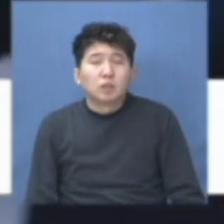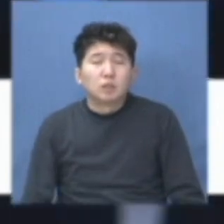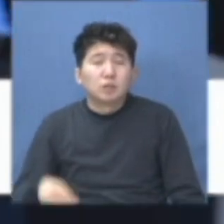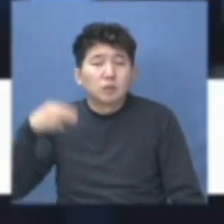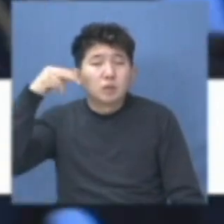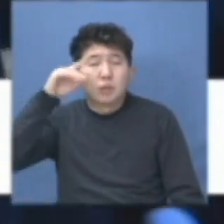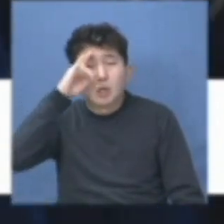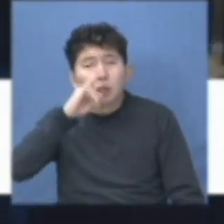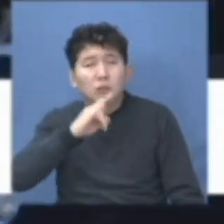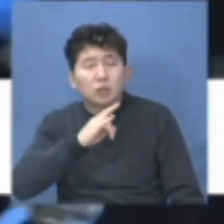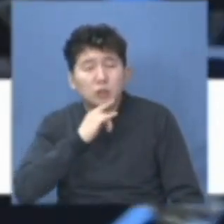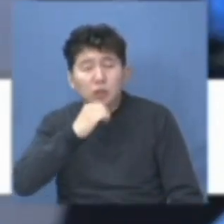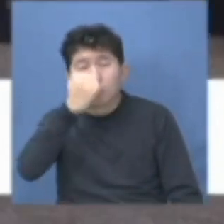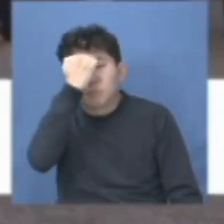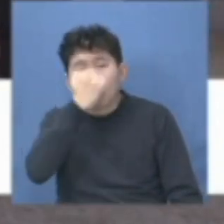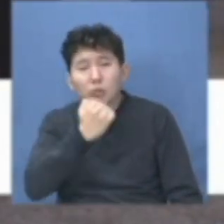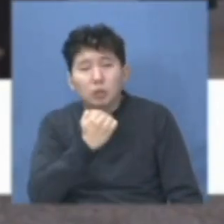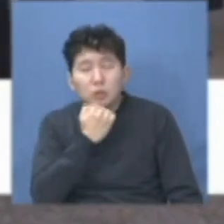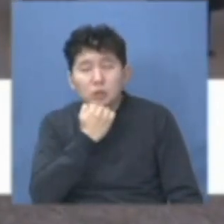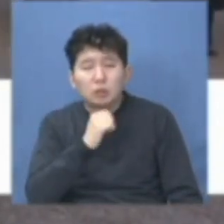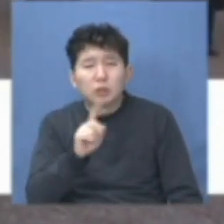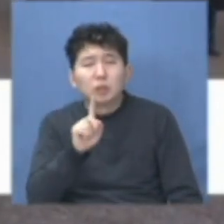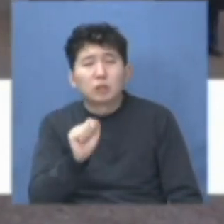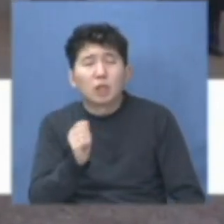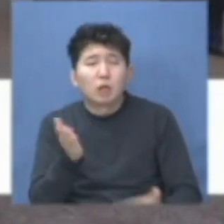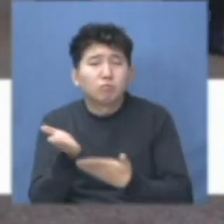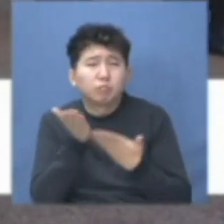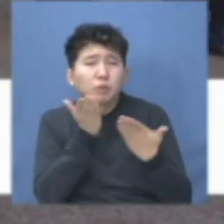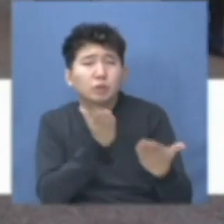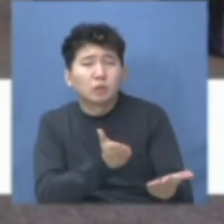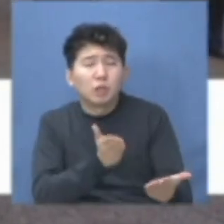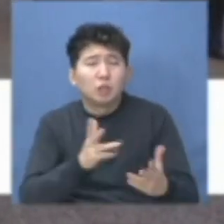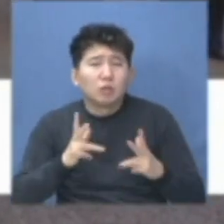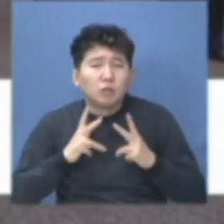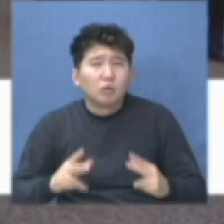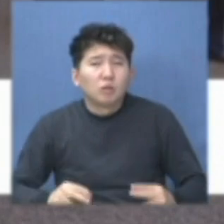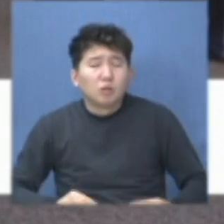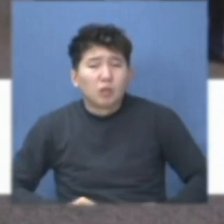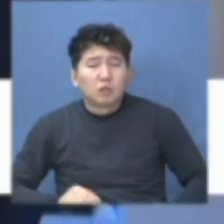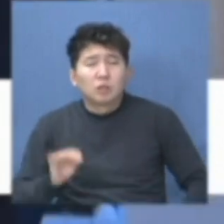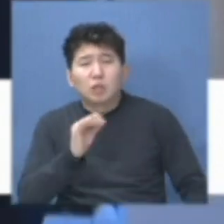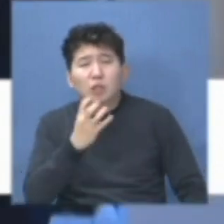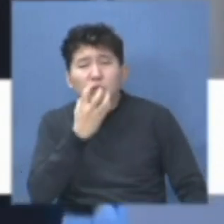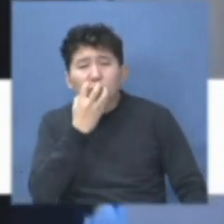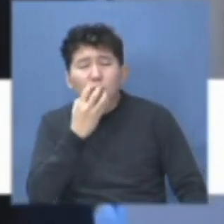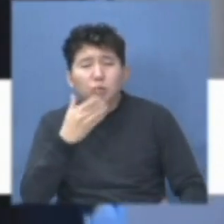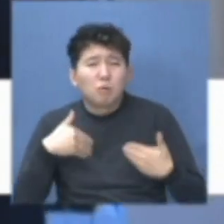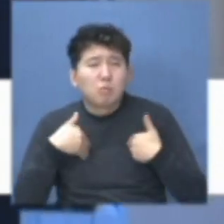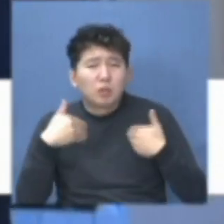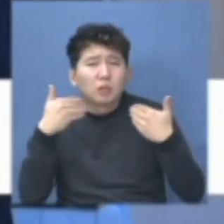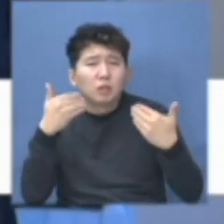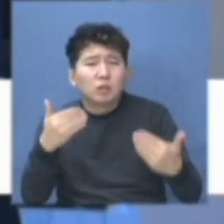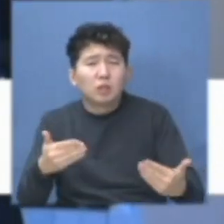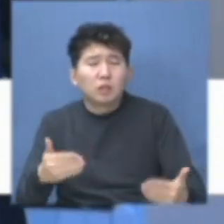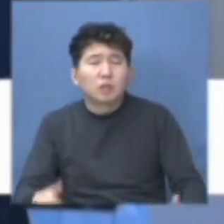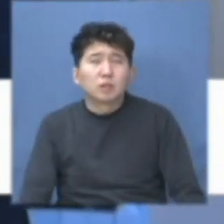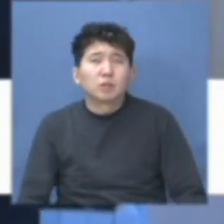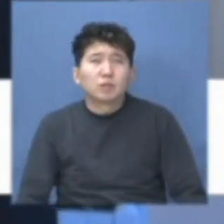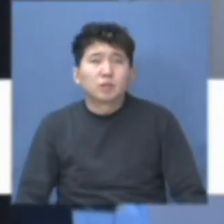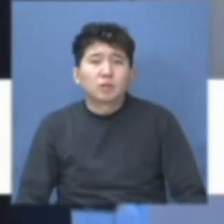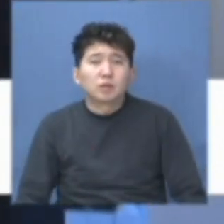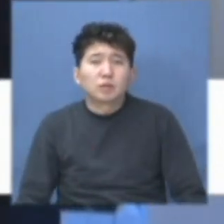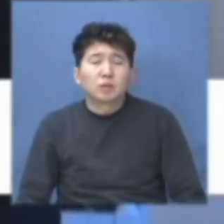Токаев поблагодарил Эммануэля Макрона за приглашение посетить Францию и теплые поздравления по случаю его переизбрания